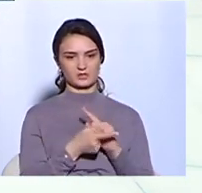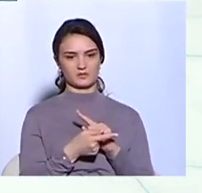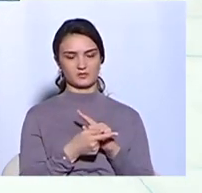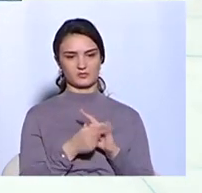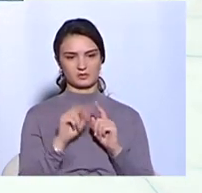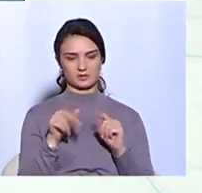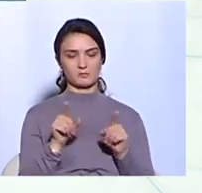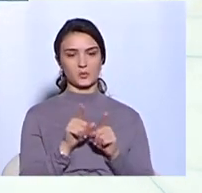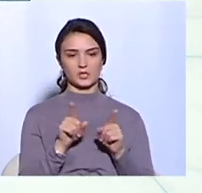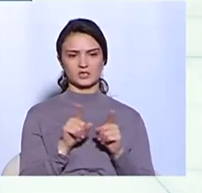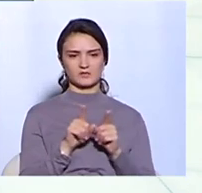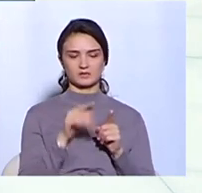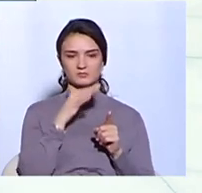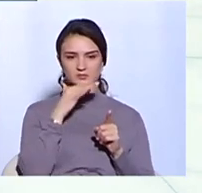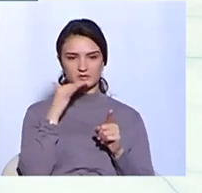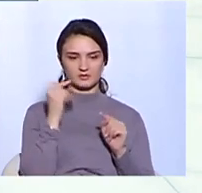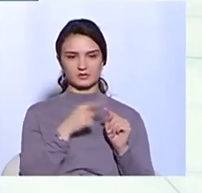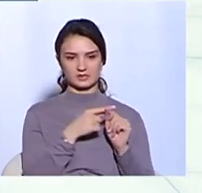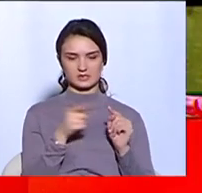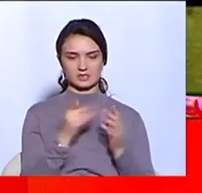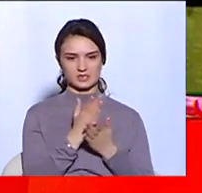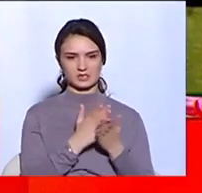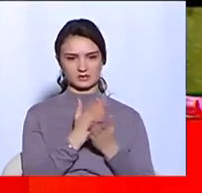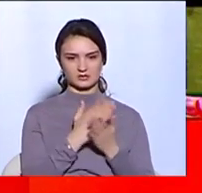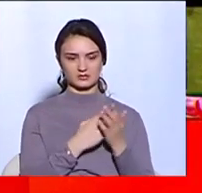აურდაურიოს და მიუხედავად მრავალათასწლიანი